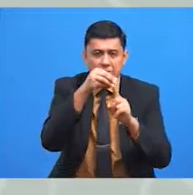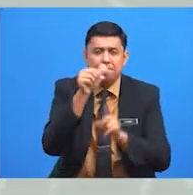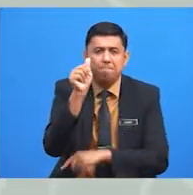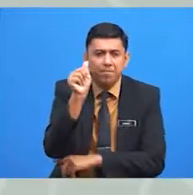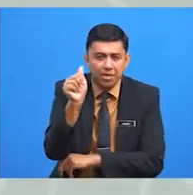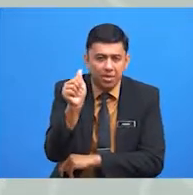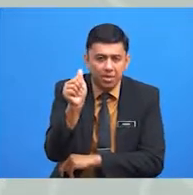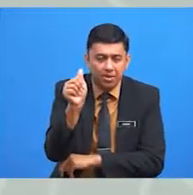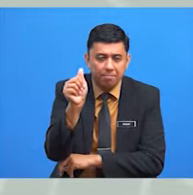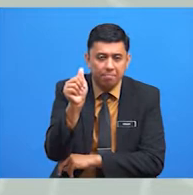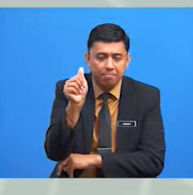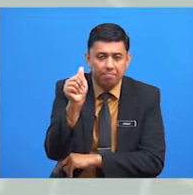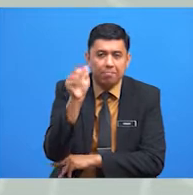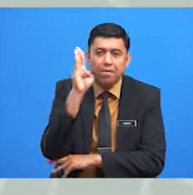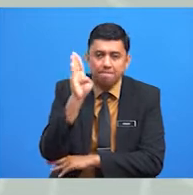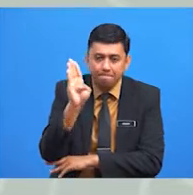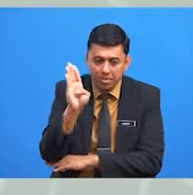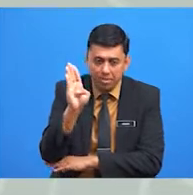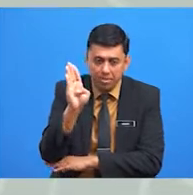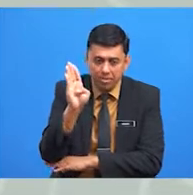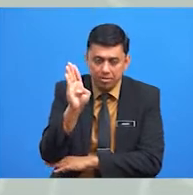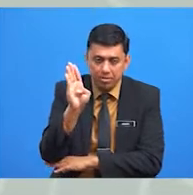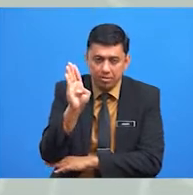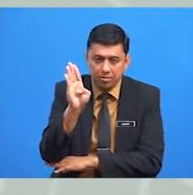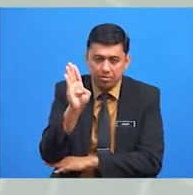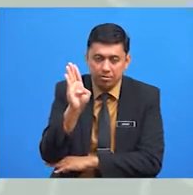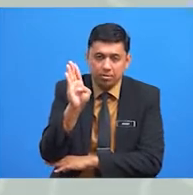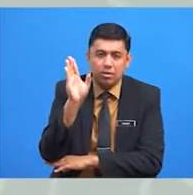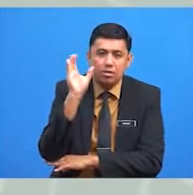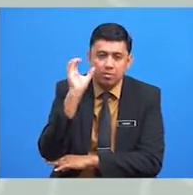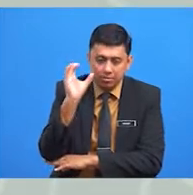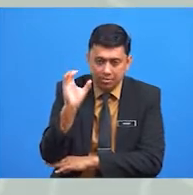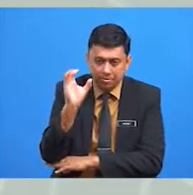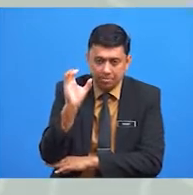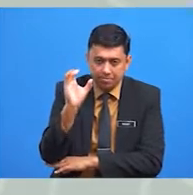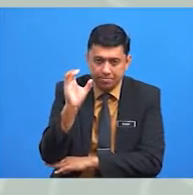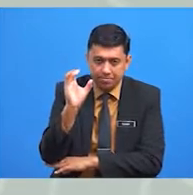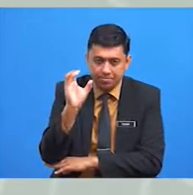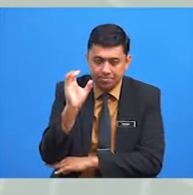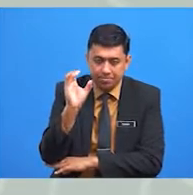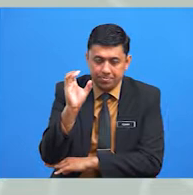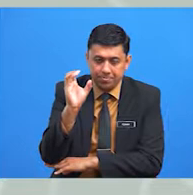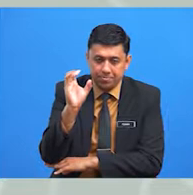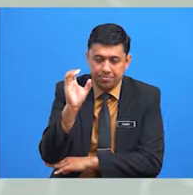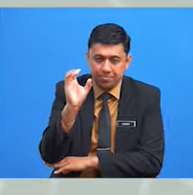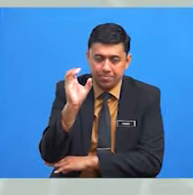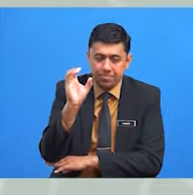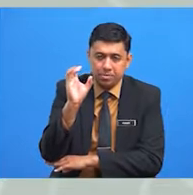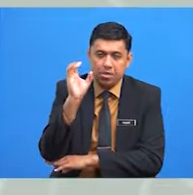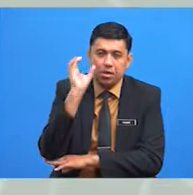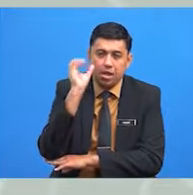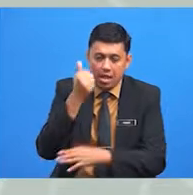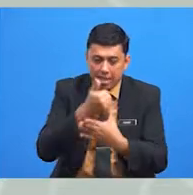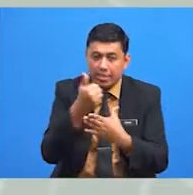A. Buku Katan, B. Dewa Ul Qulub, C. Syair Singapura